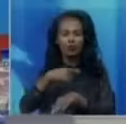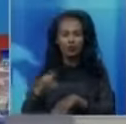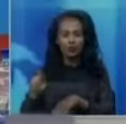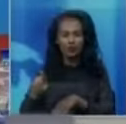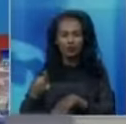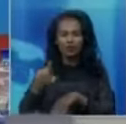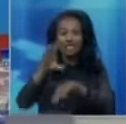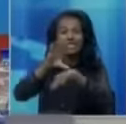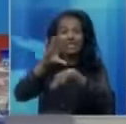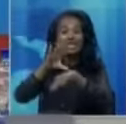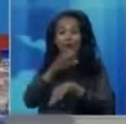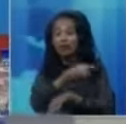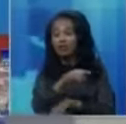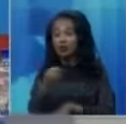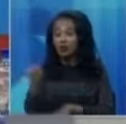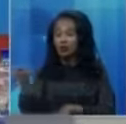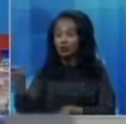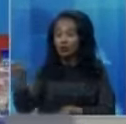እነዚያ ገዳማት